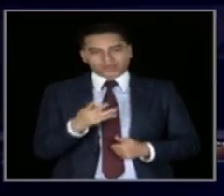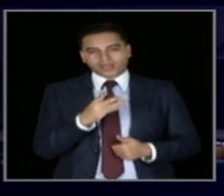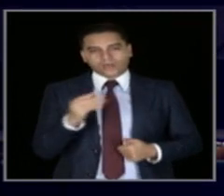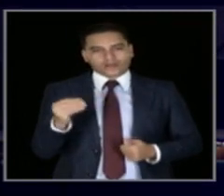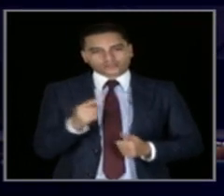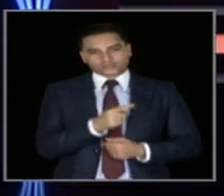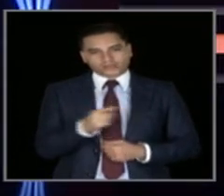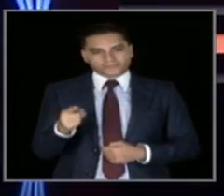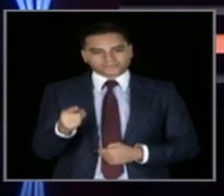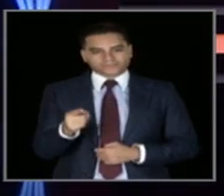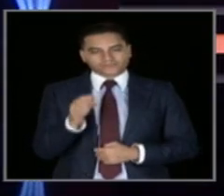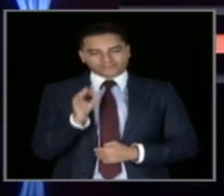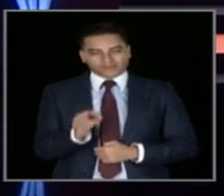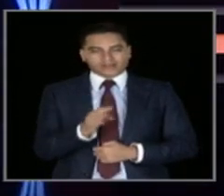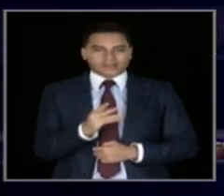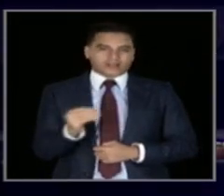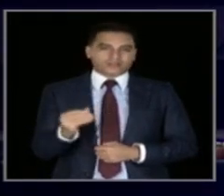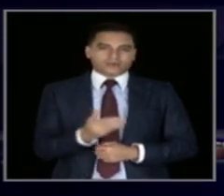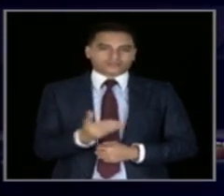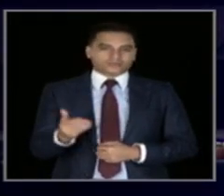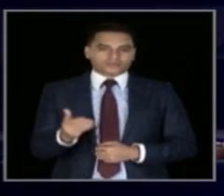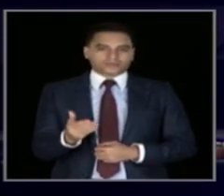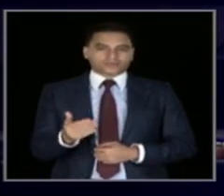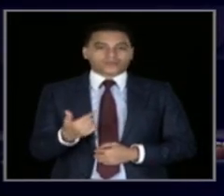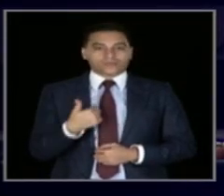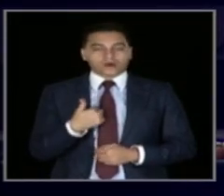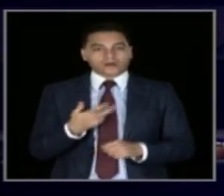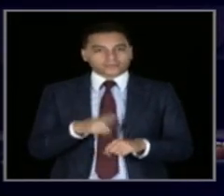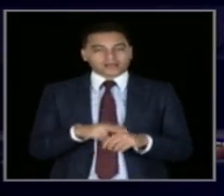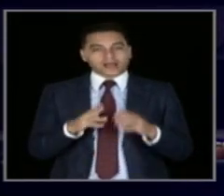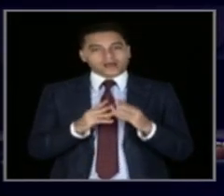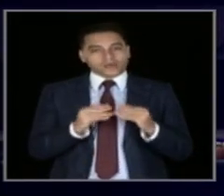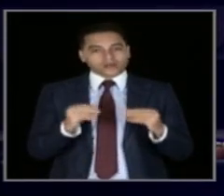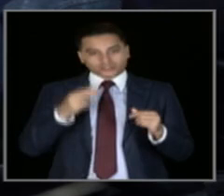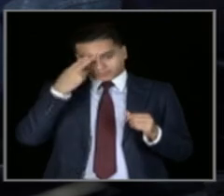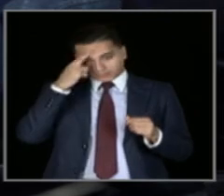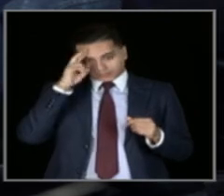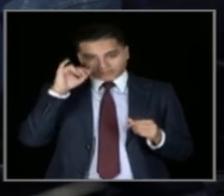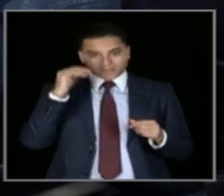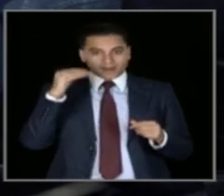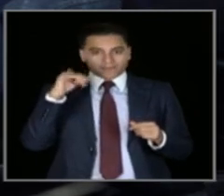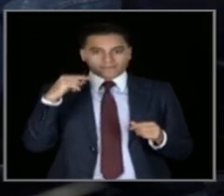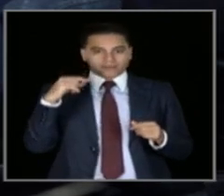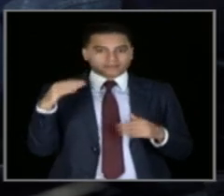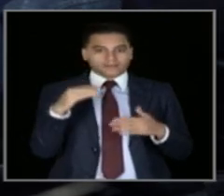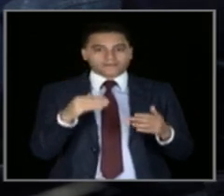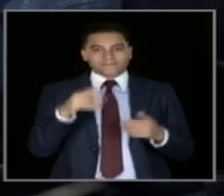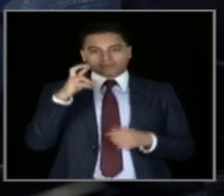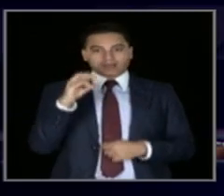هتوحشونا فعلا، هتوحشونا. وانا بقى بالذات هيوحشني محمد حازم